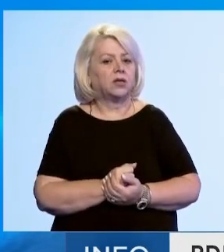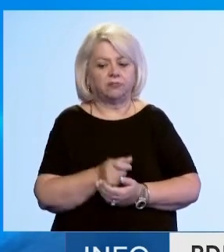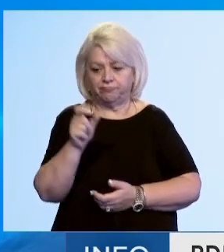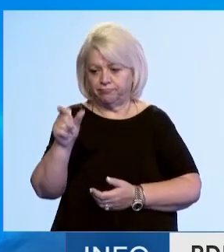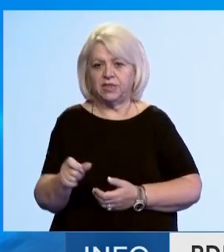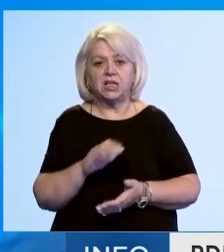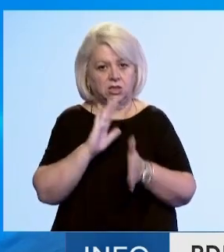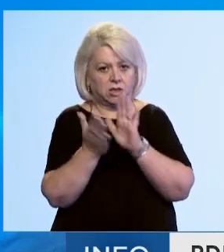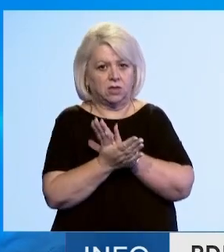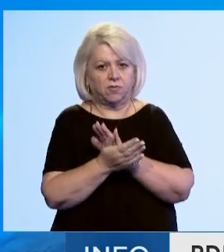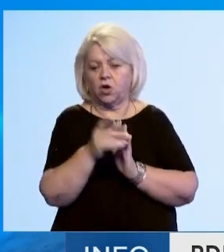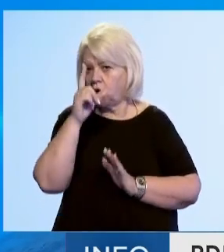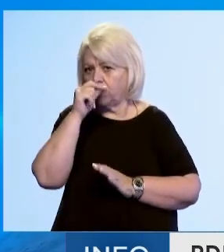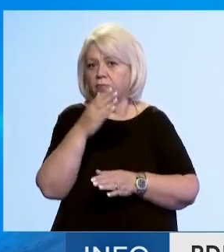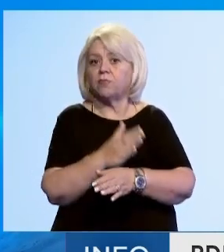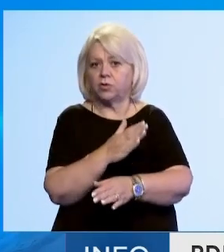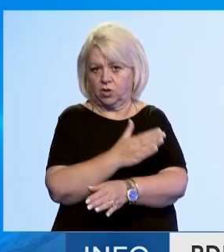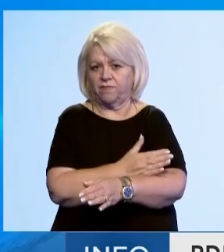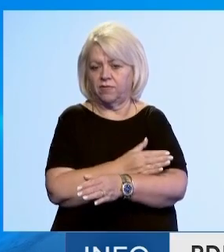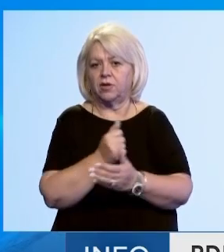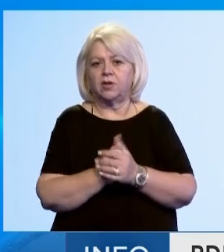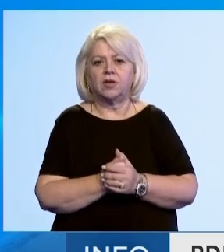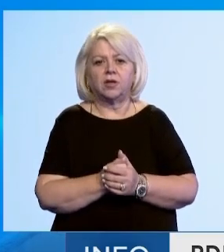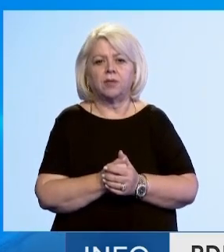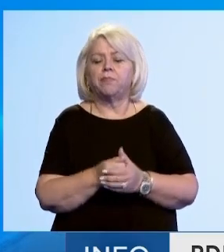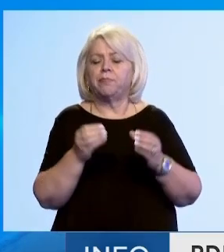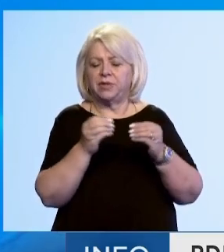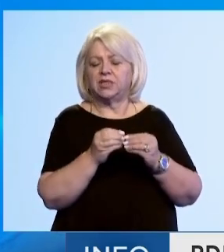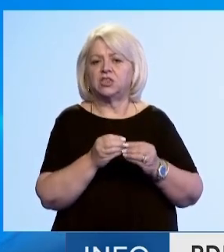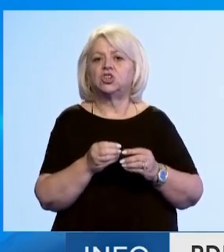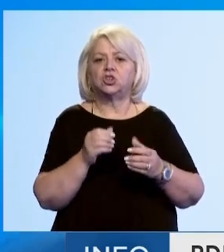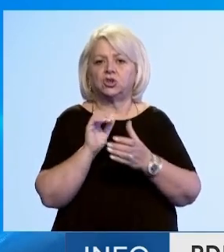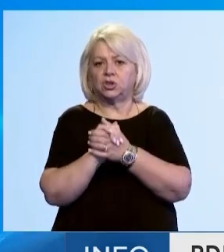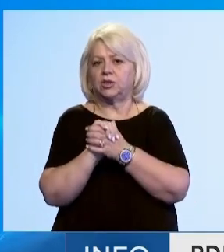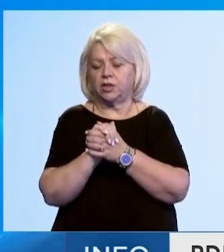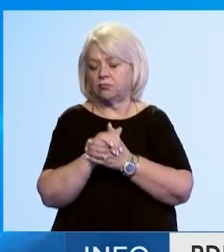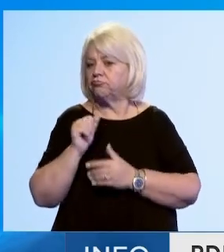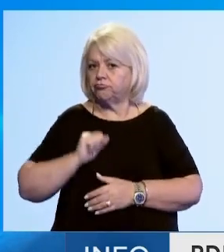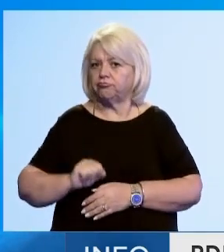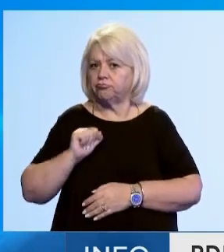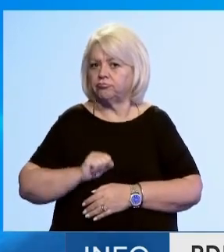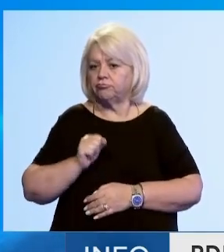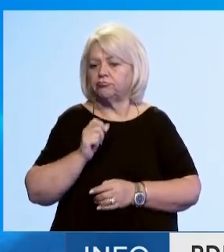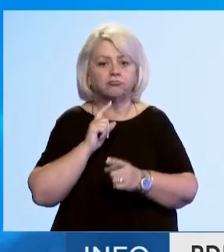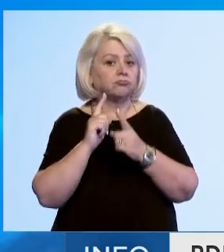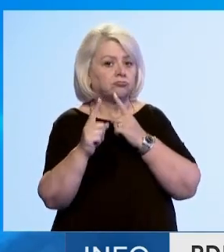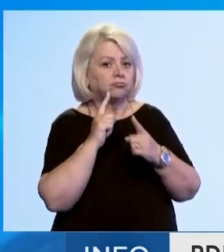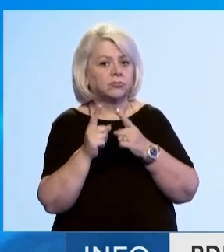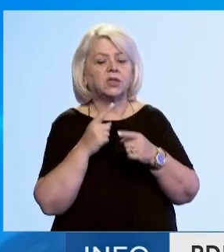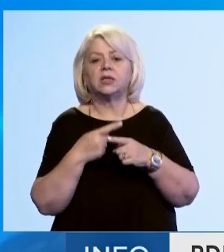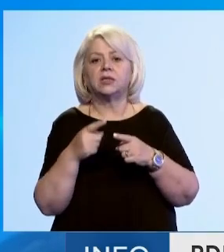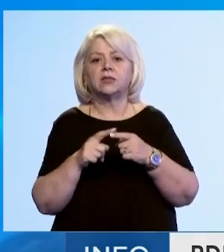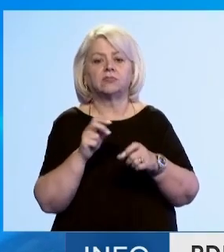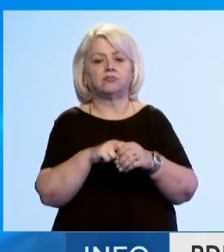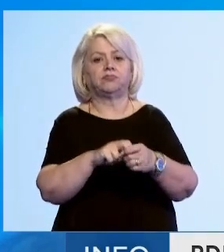edhe zëdhënës i komunës Podujevës, zotin Fatir Zhitia, me të cilin do të mundohemi që të flasim në lidhje me